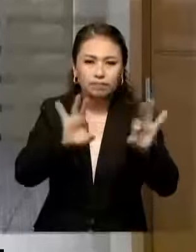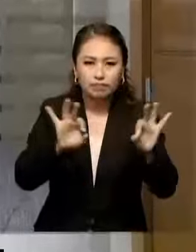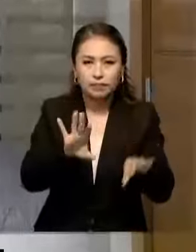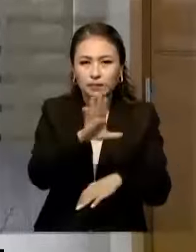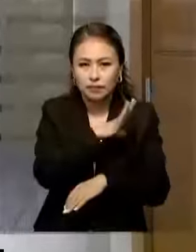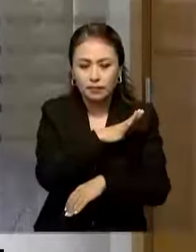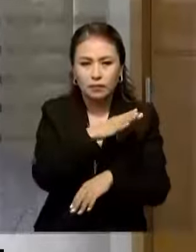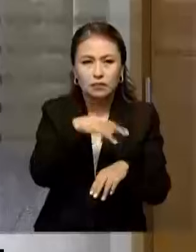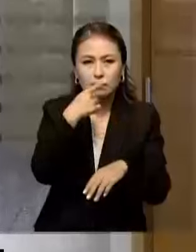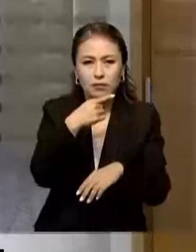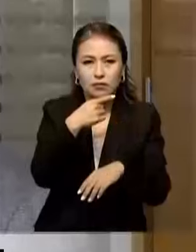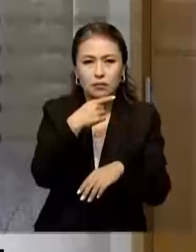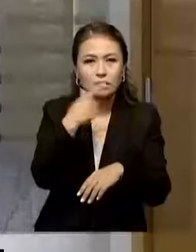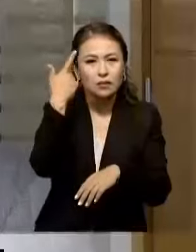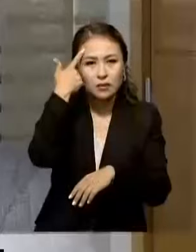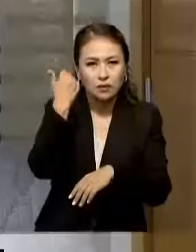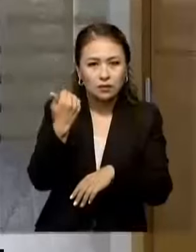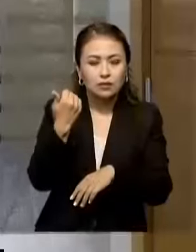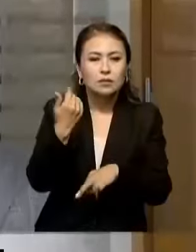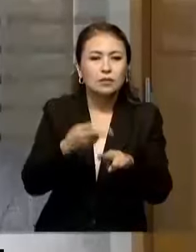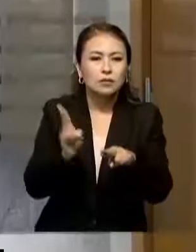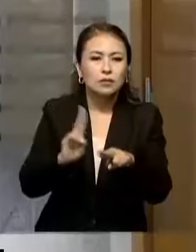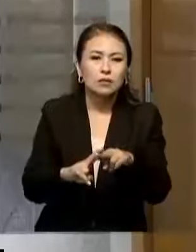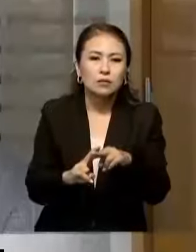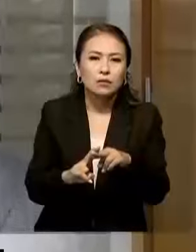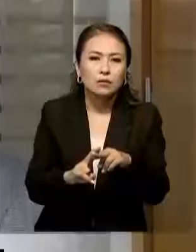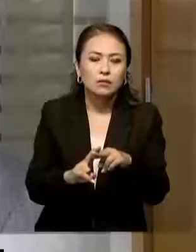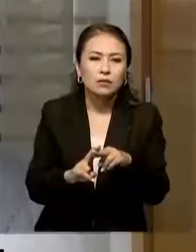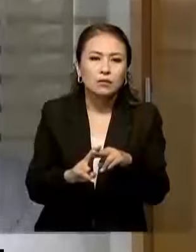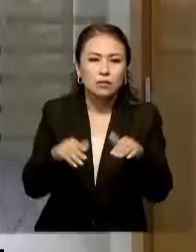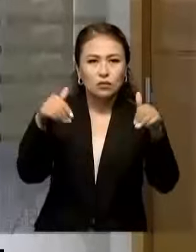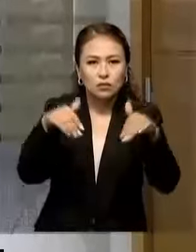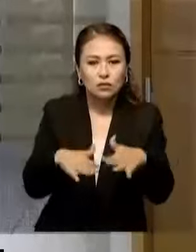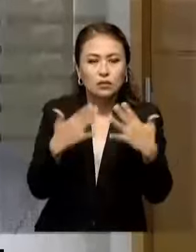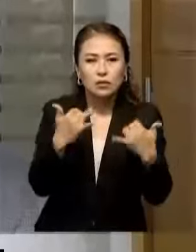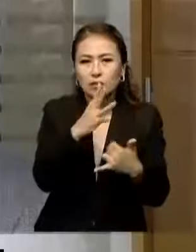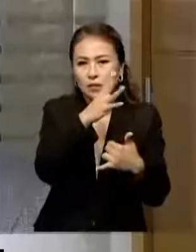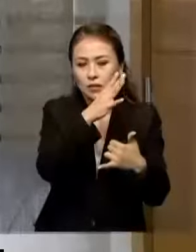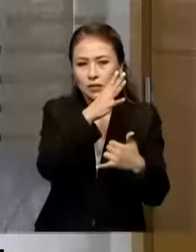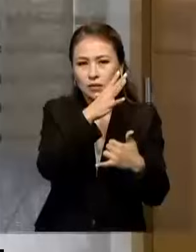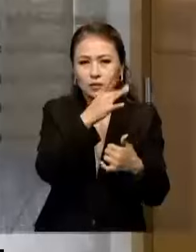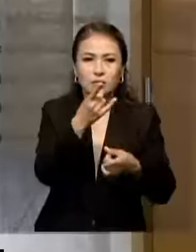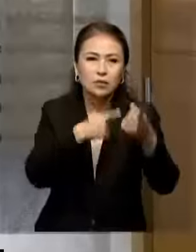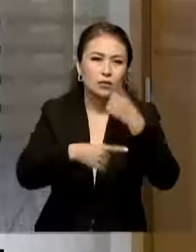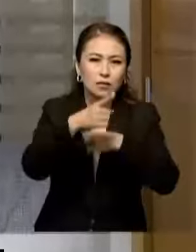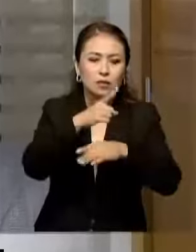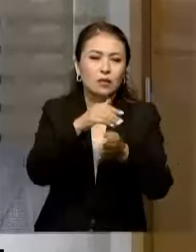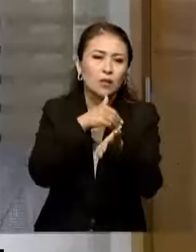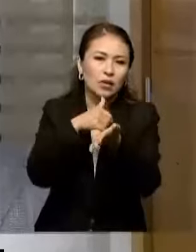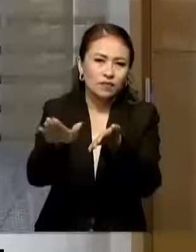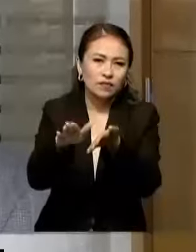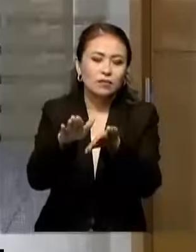бердік. Олар негізі біліп отыр. Сондықтан олардың шешімі қазіргі таңда осы қайта жабдықтаудан бас тартып